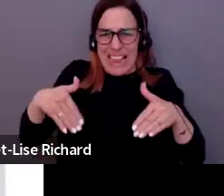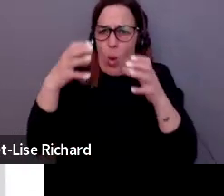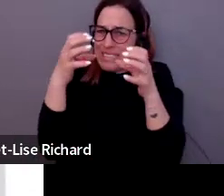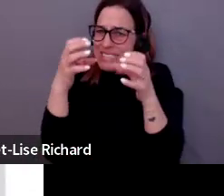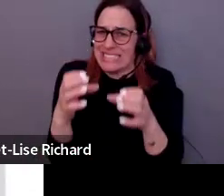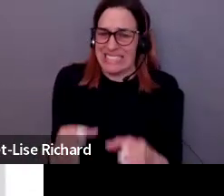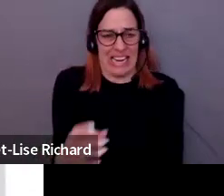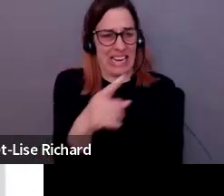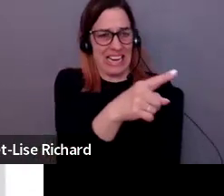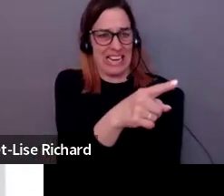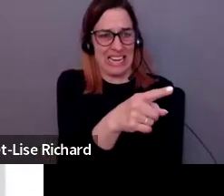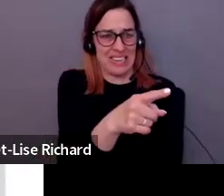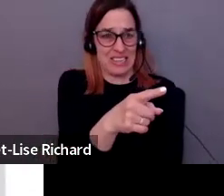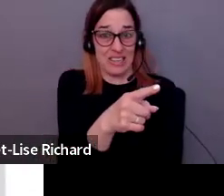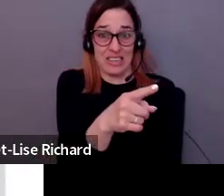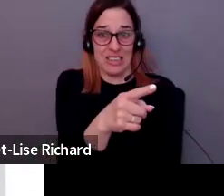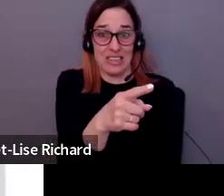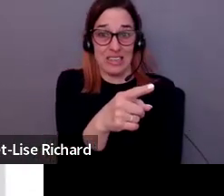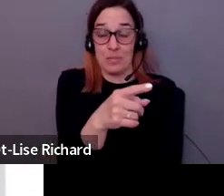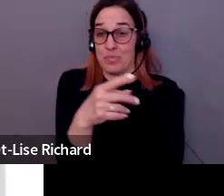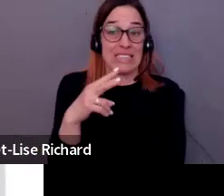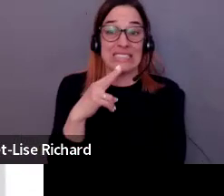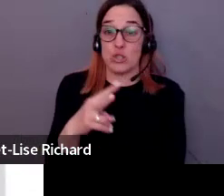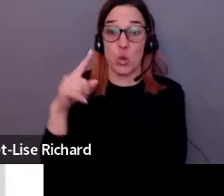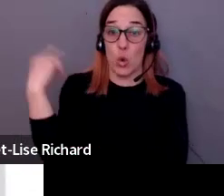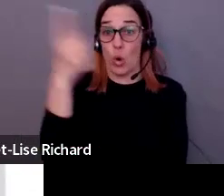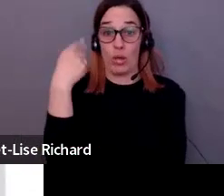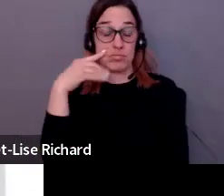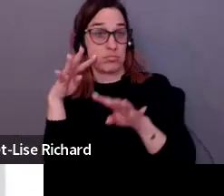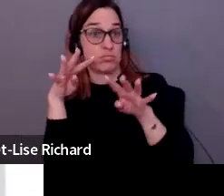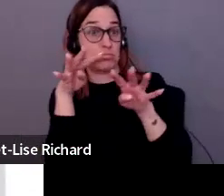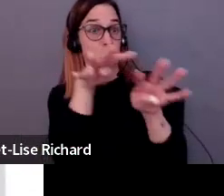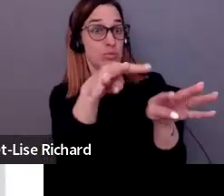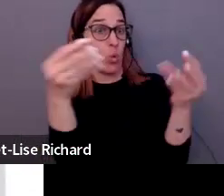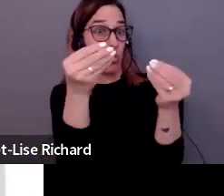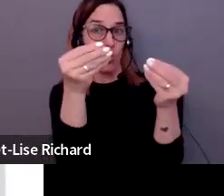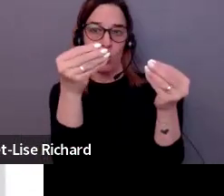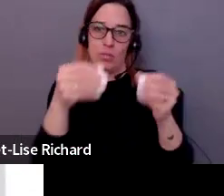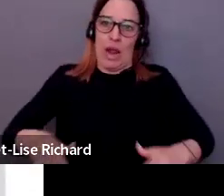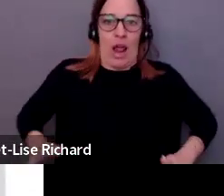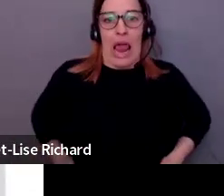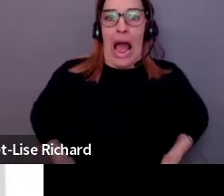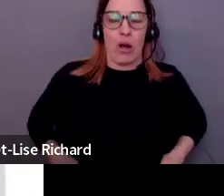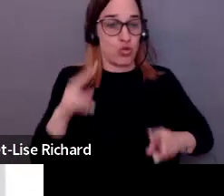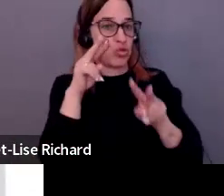aussi. Donc, notre attention est automatiquement amenée aux hanches.